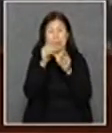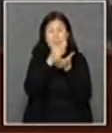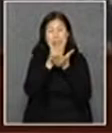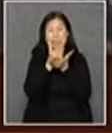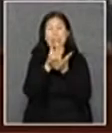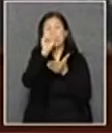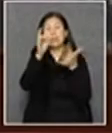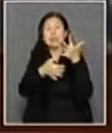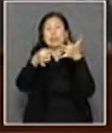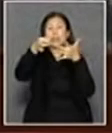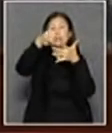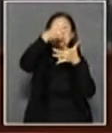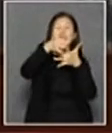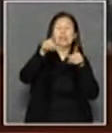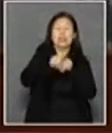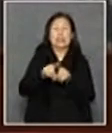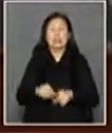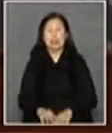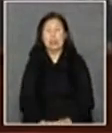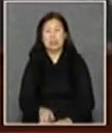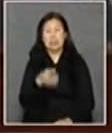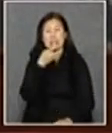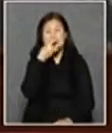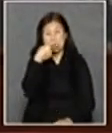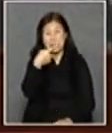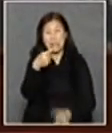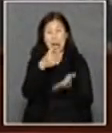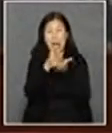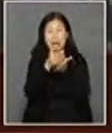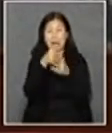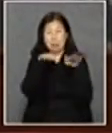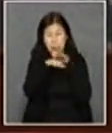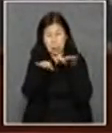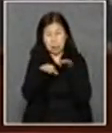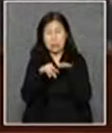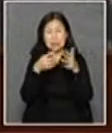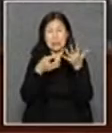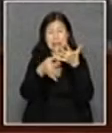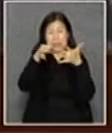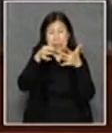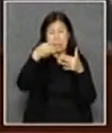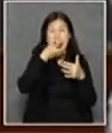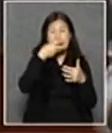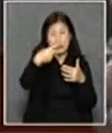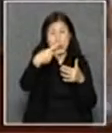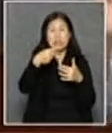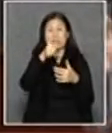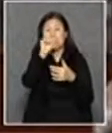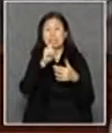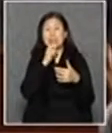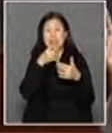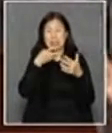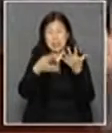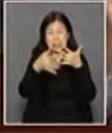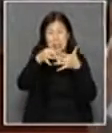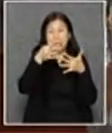高的。即是譬如他小一成績不好的話呢，不要緊，升到小二的。小一成績不好怎樣呢？升到小三